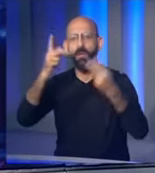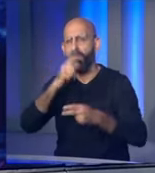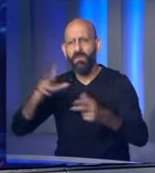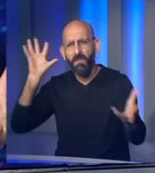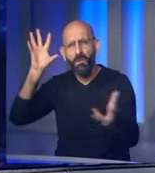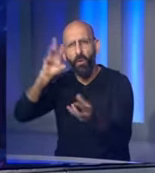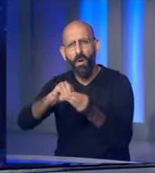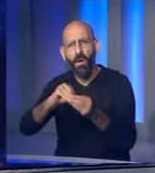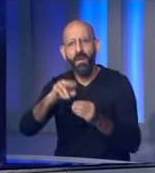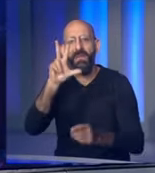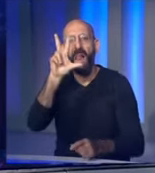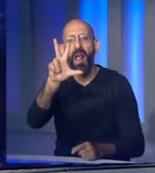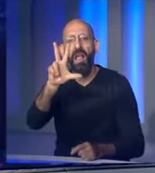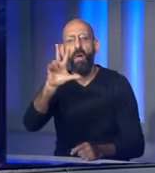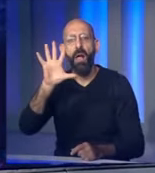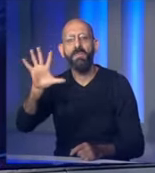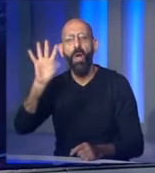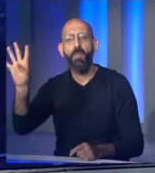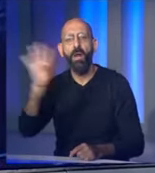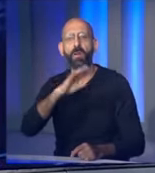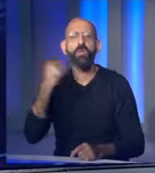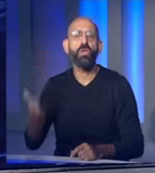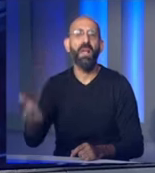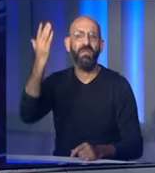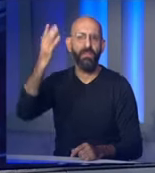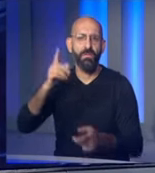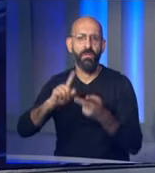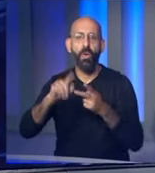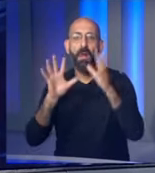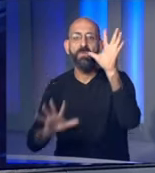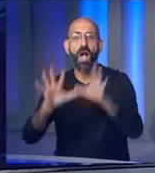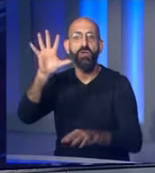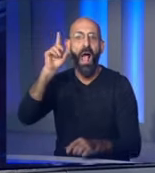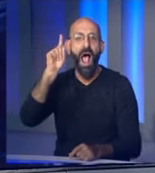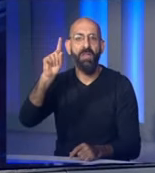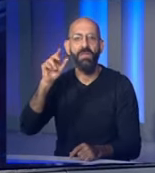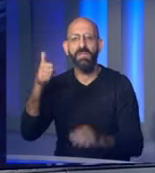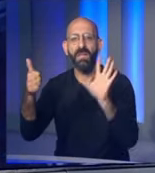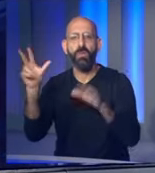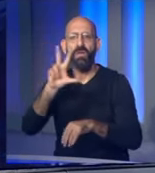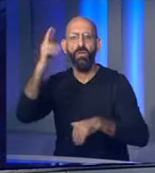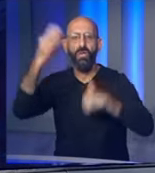لبنان وزاره الصحه 3544 شهيدا